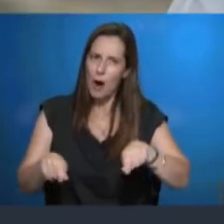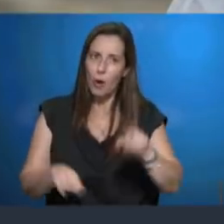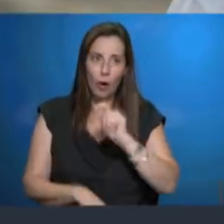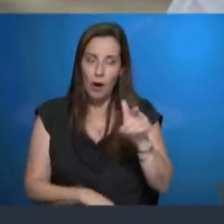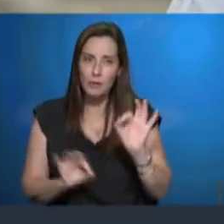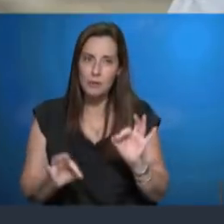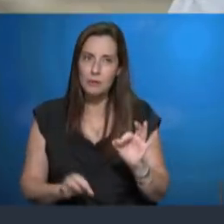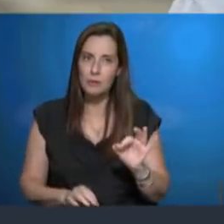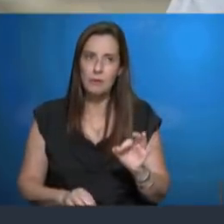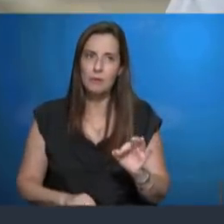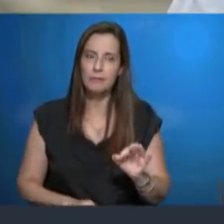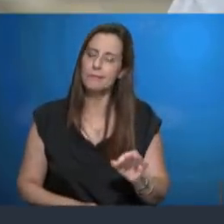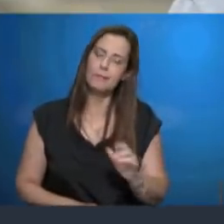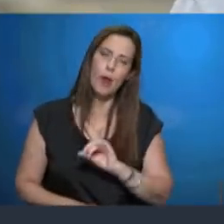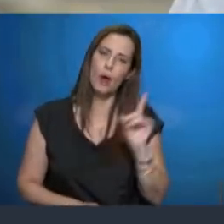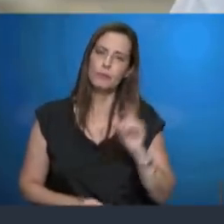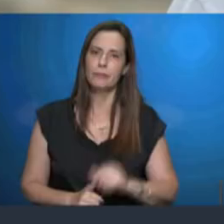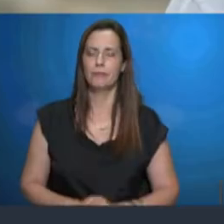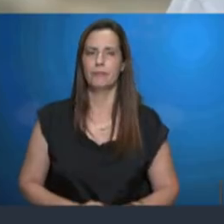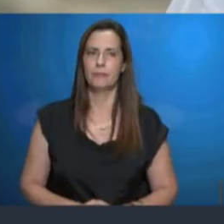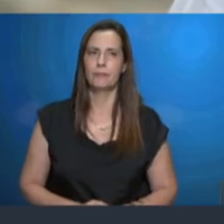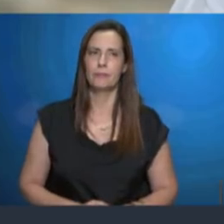לך? לא.